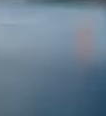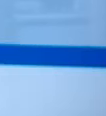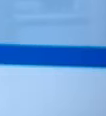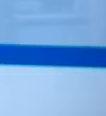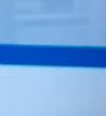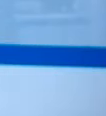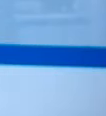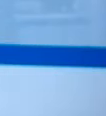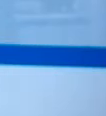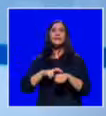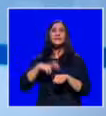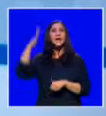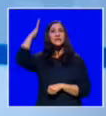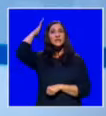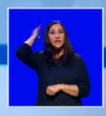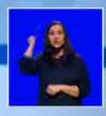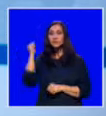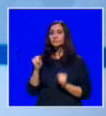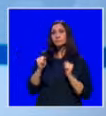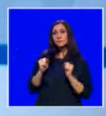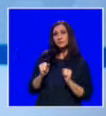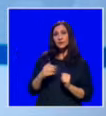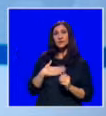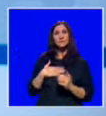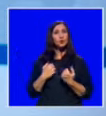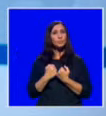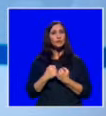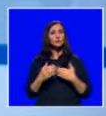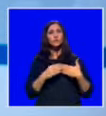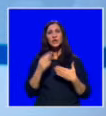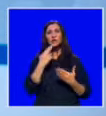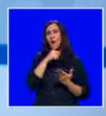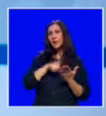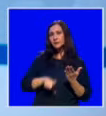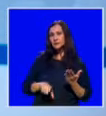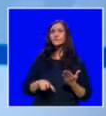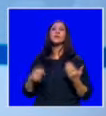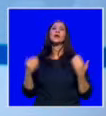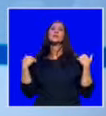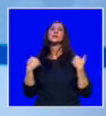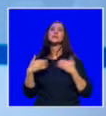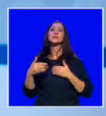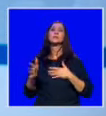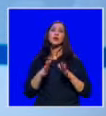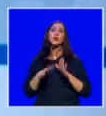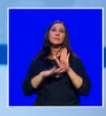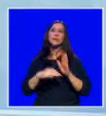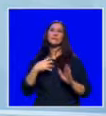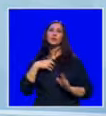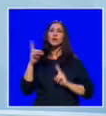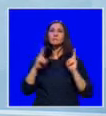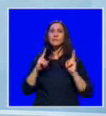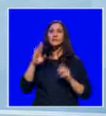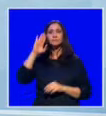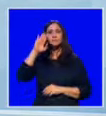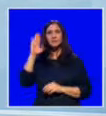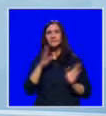И така, Деница Сачева вече зае своето място. Водач на листа, кандидат за народен представител от ГЕРБ СДС. Здравейте!